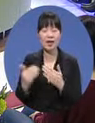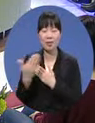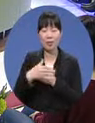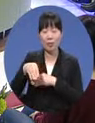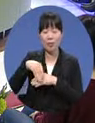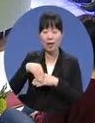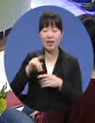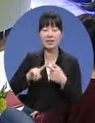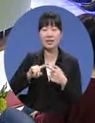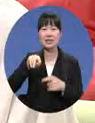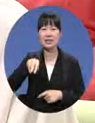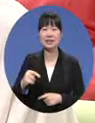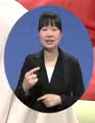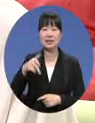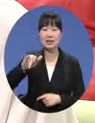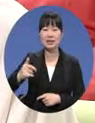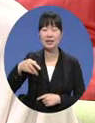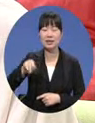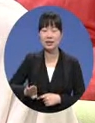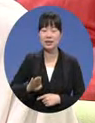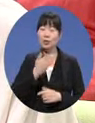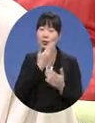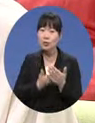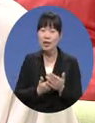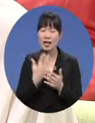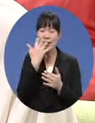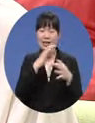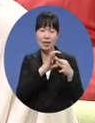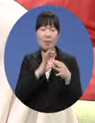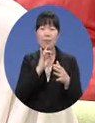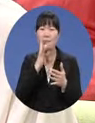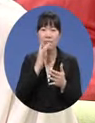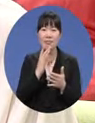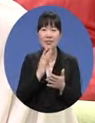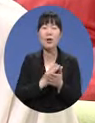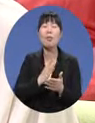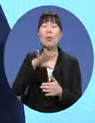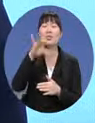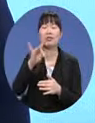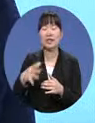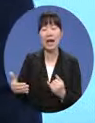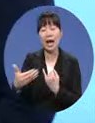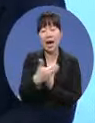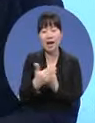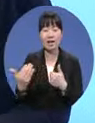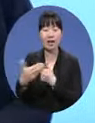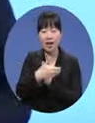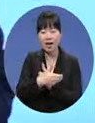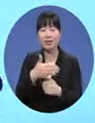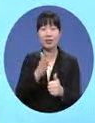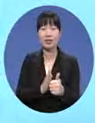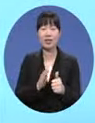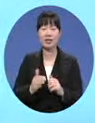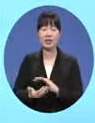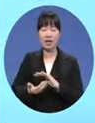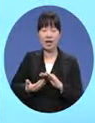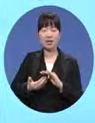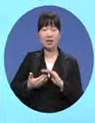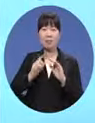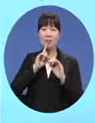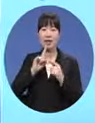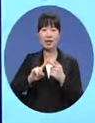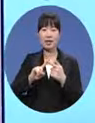중요한 거거든요. 부부끼리는 섹스만 하지 말고 포옹부터 하시라고요. 두 번째 아까 한방을 써야 돼요. 한방을 쓰는 거는 왜